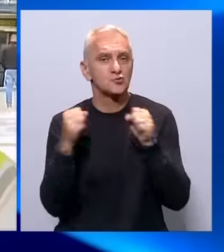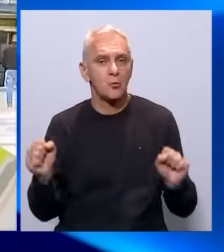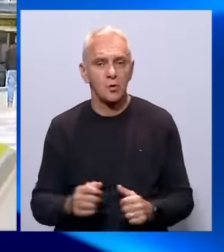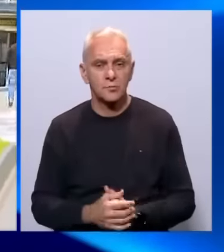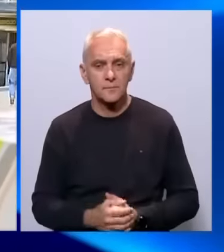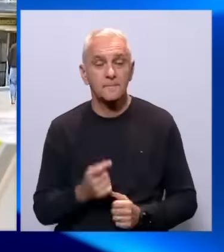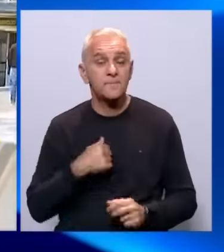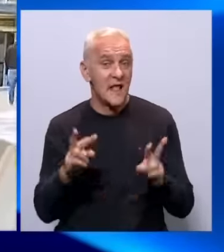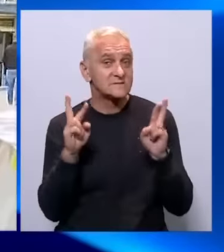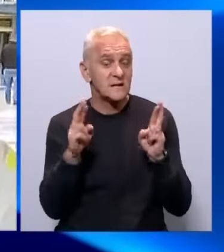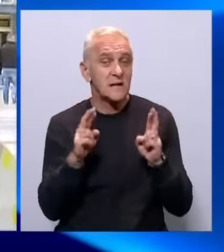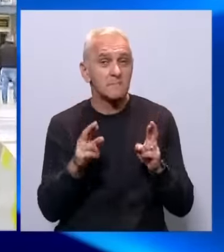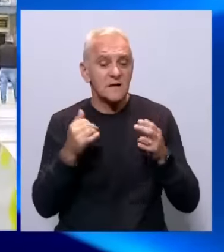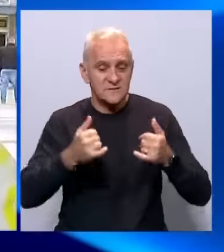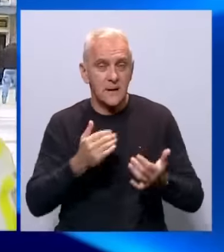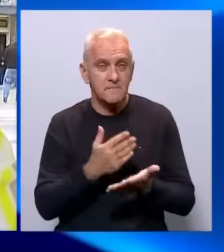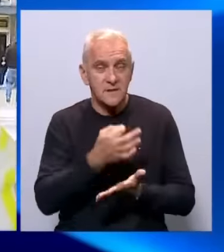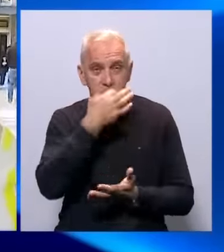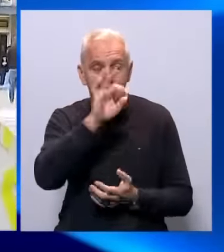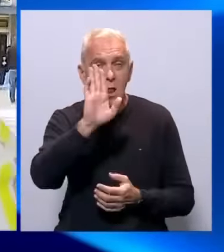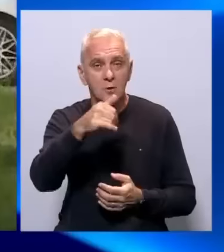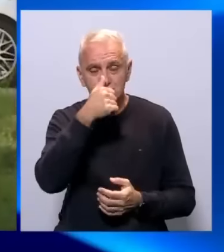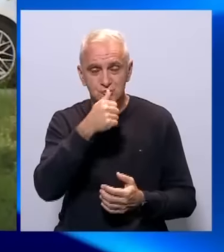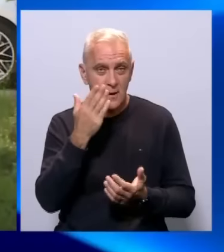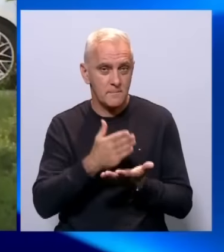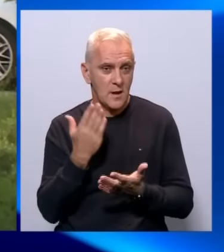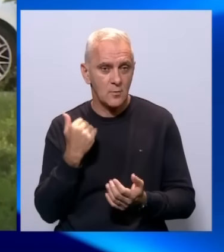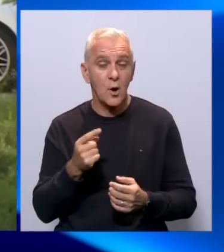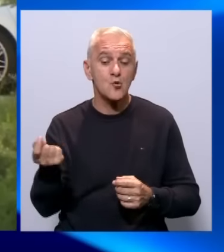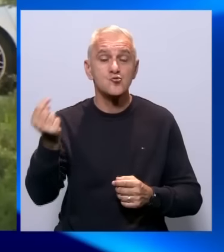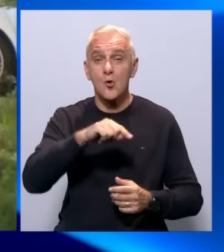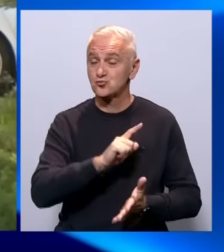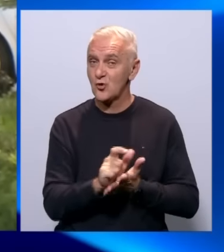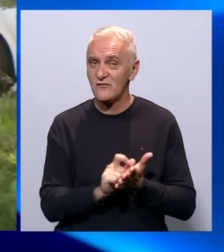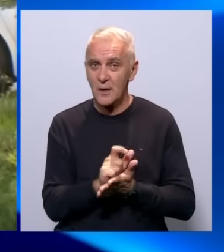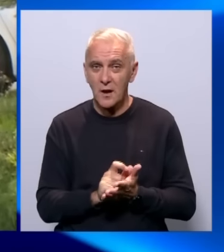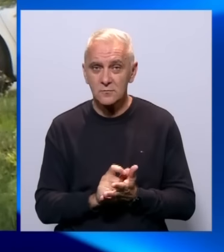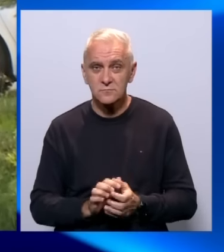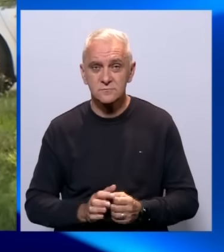Ja se nadam da će nam biti sad bolje nego što je bilo. Došlo je vrijeme i